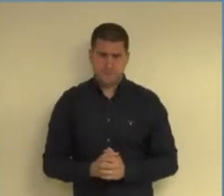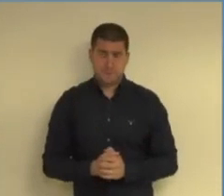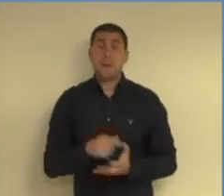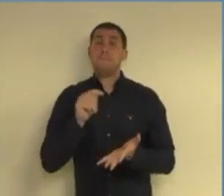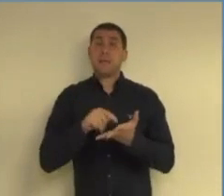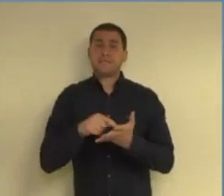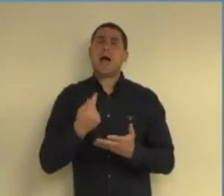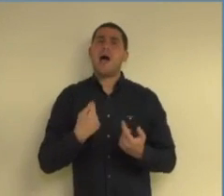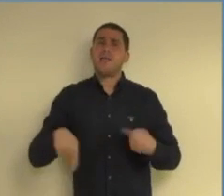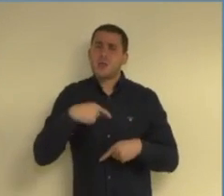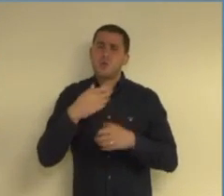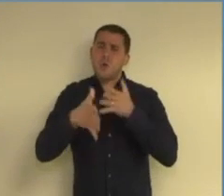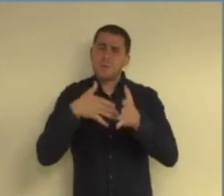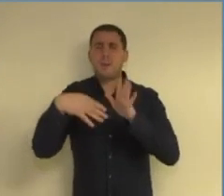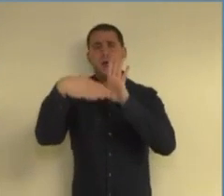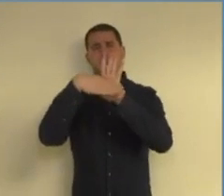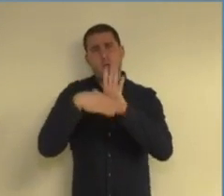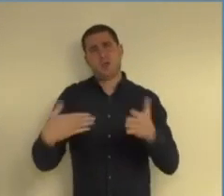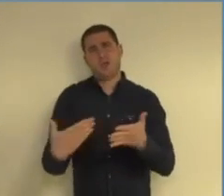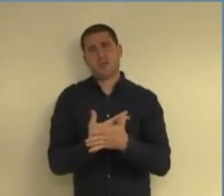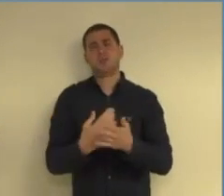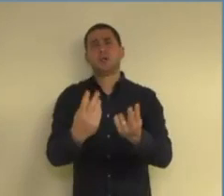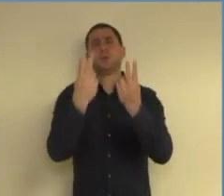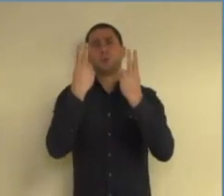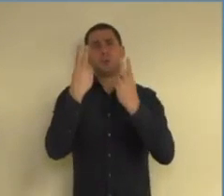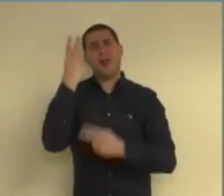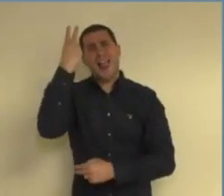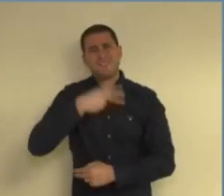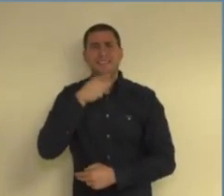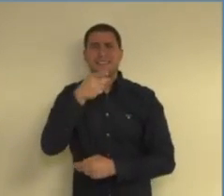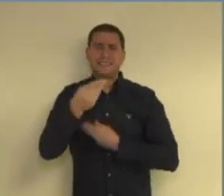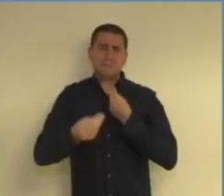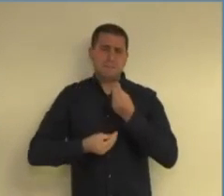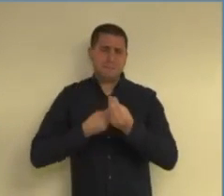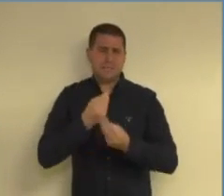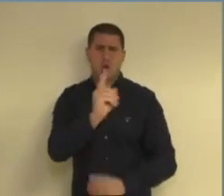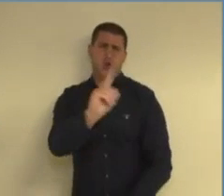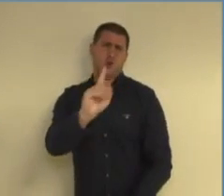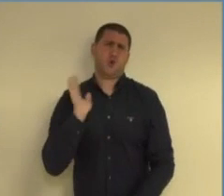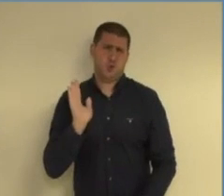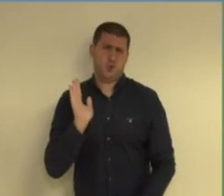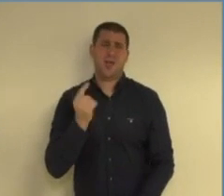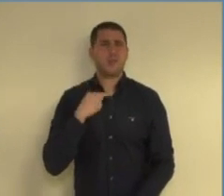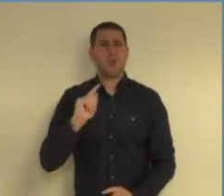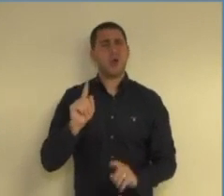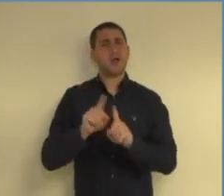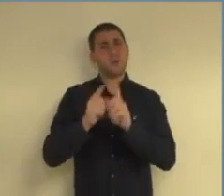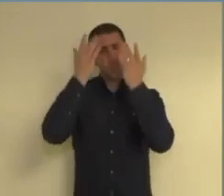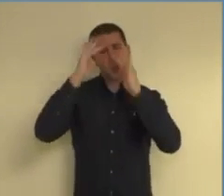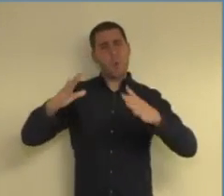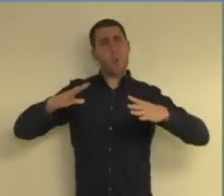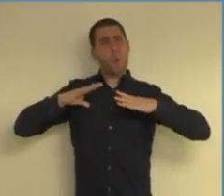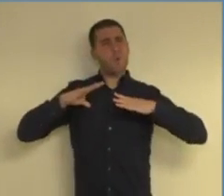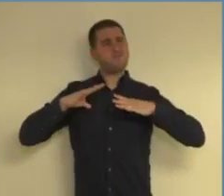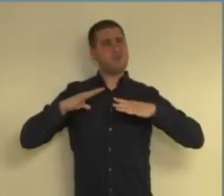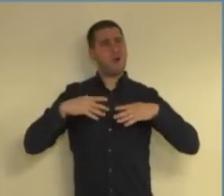ולכן אנחנו באמת אומרים לכם את ההנחיות החדשות שלנו, חשוב לנו שתבינו, זה לא משחק. אנחנו לא דאגנו לכם לחופשה